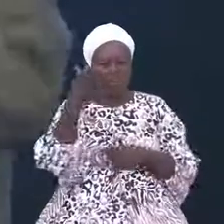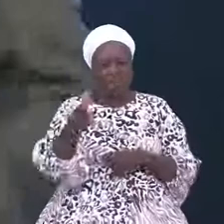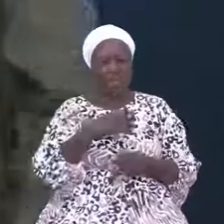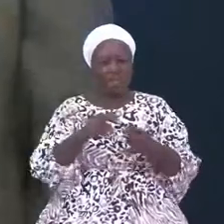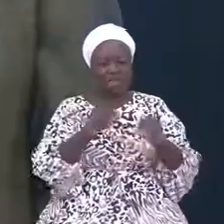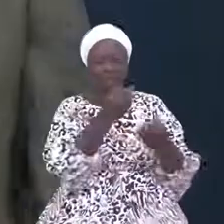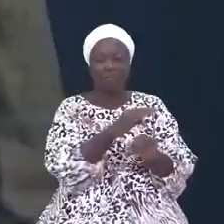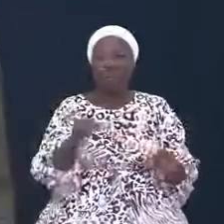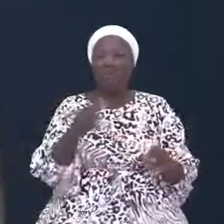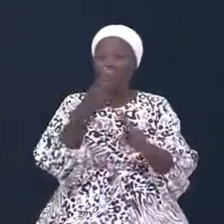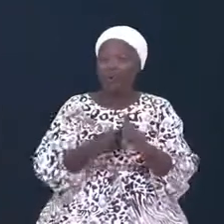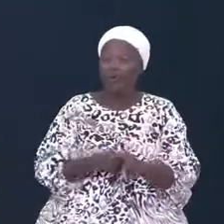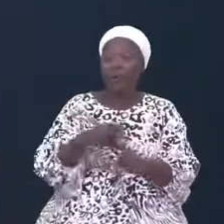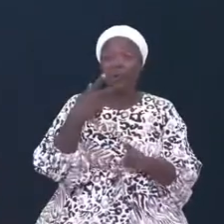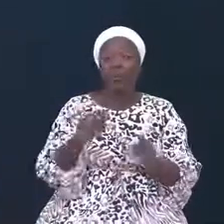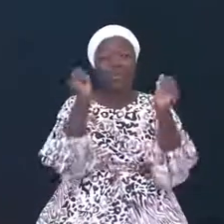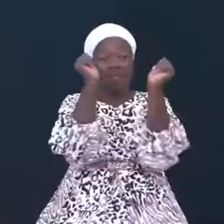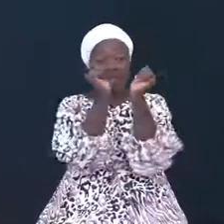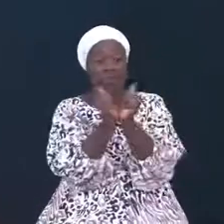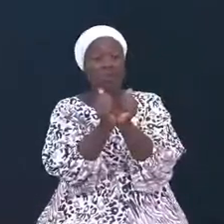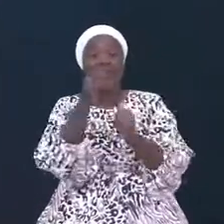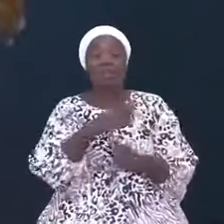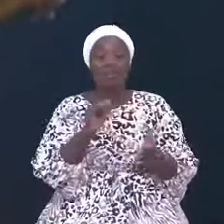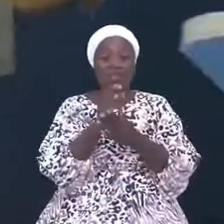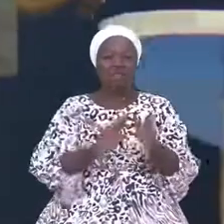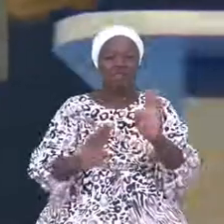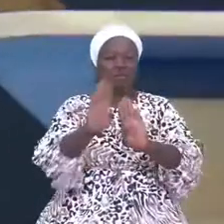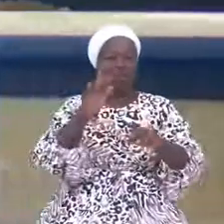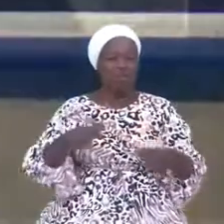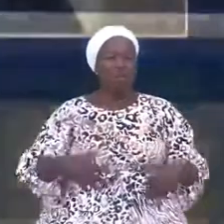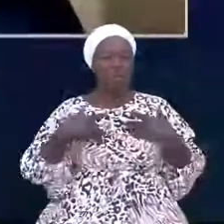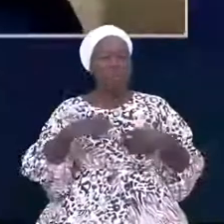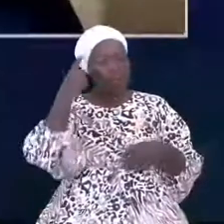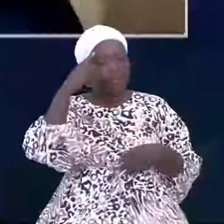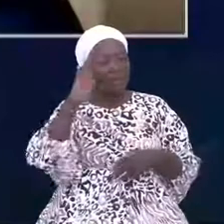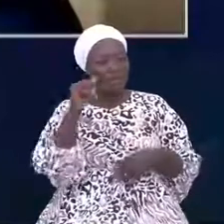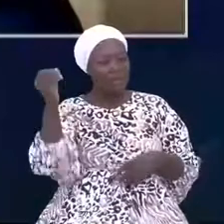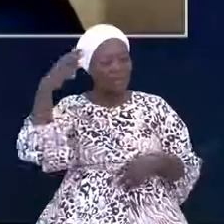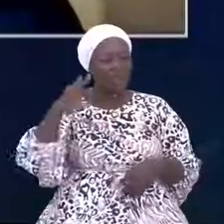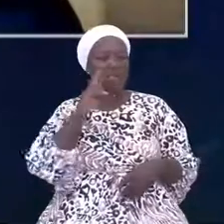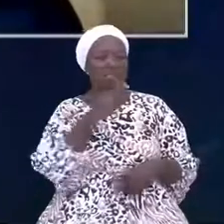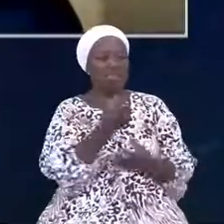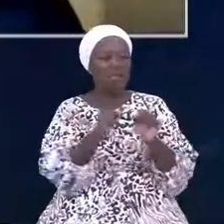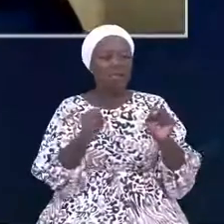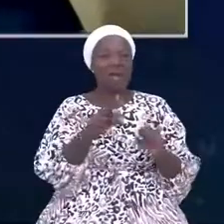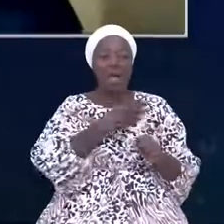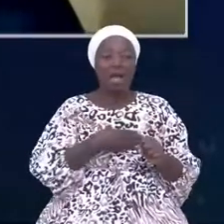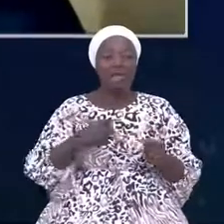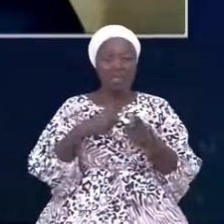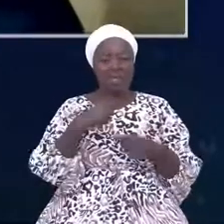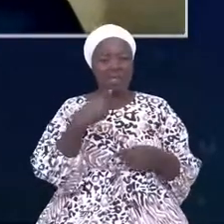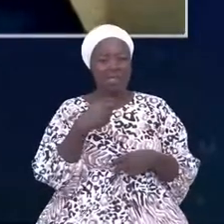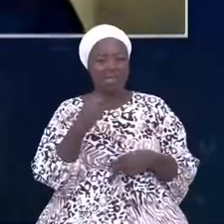de Dieu va te parvenir là-bas et t'affranchir de l'esclavage qui tourmente ta vie. Ce n'est